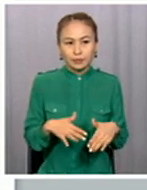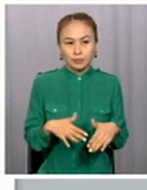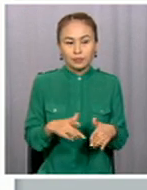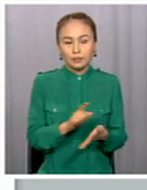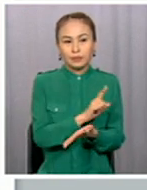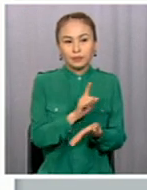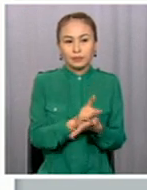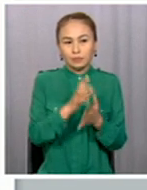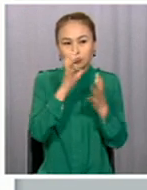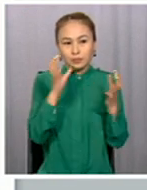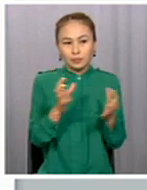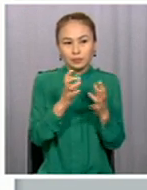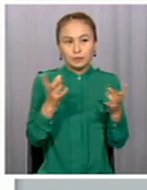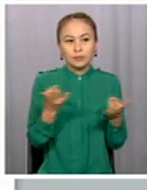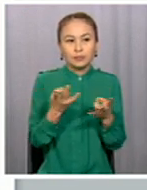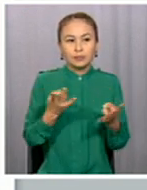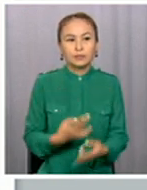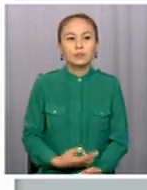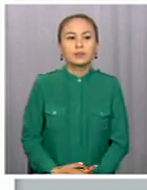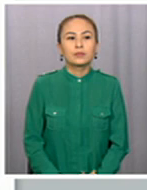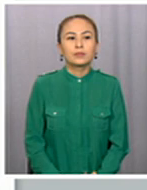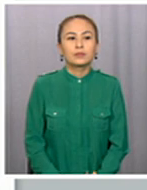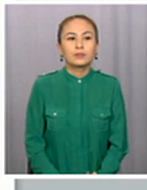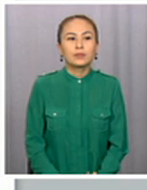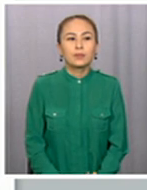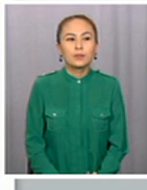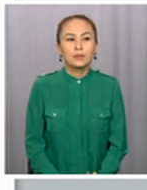міндетті түрде сақтауымыз қажет.